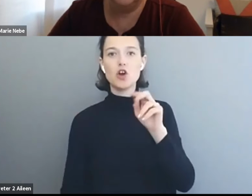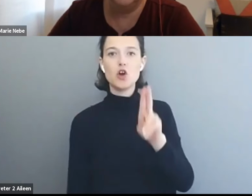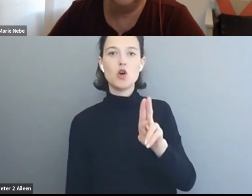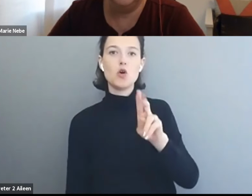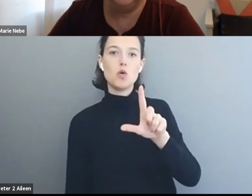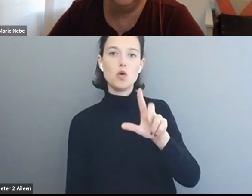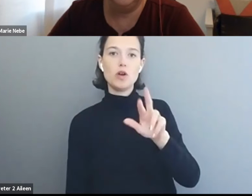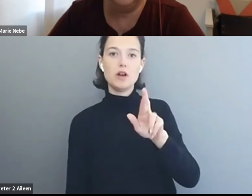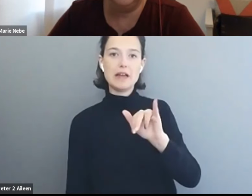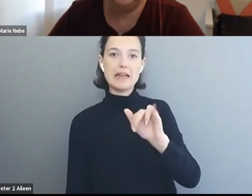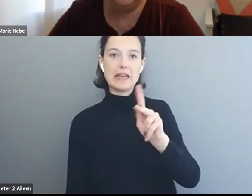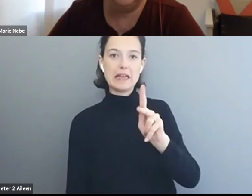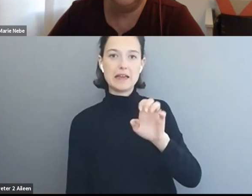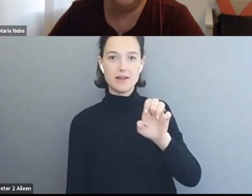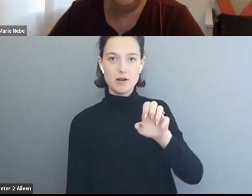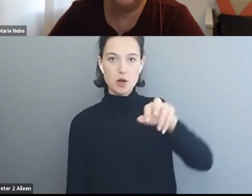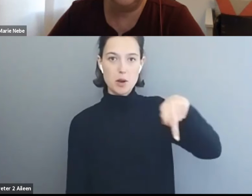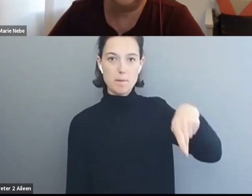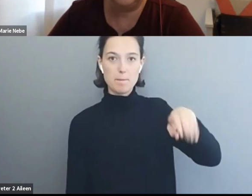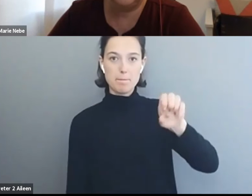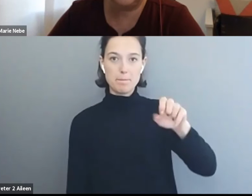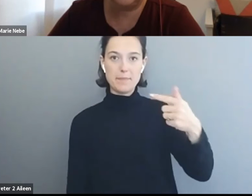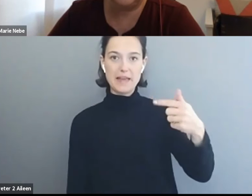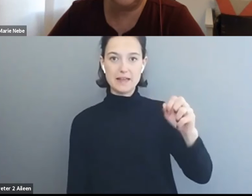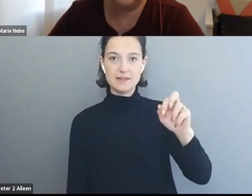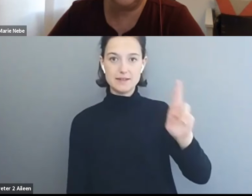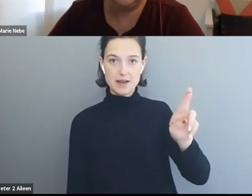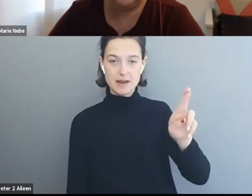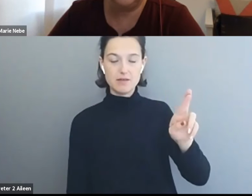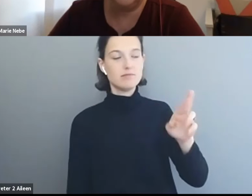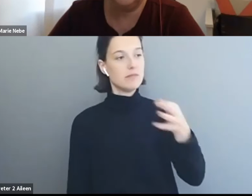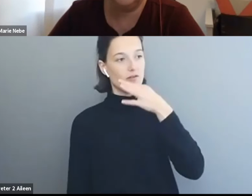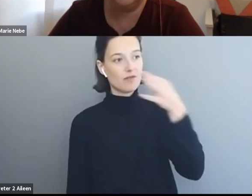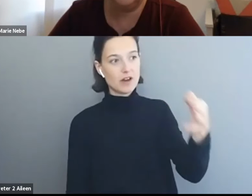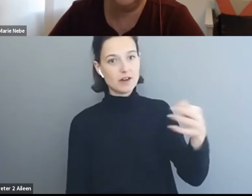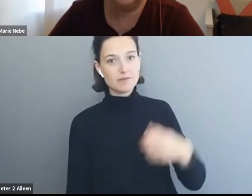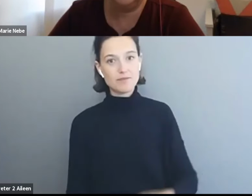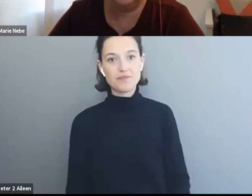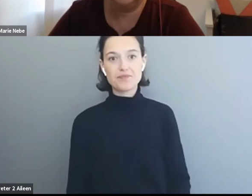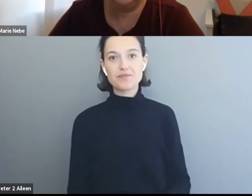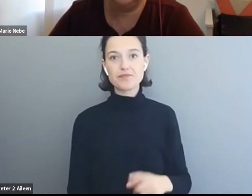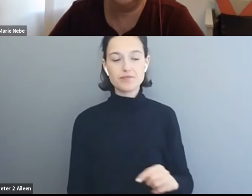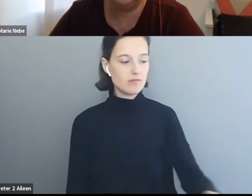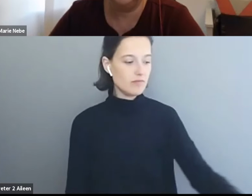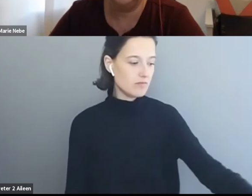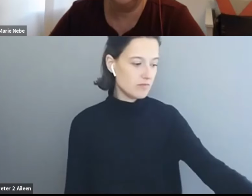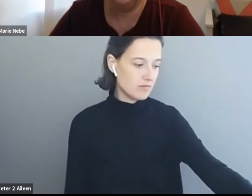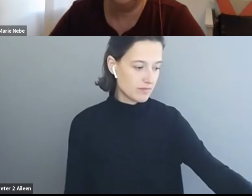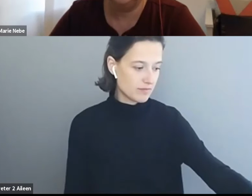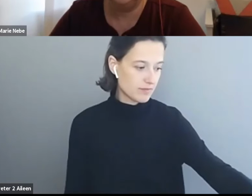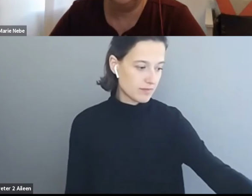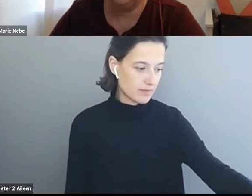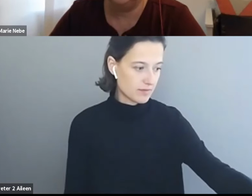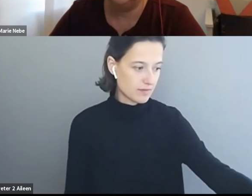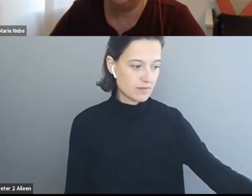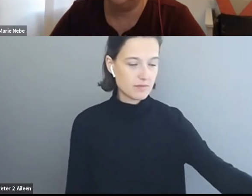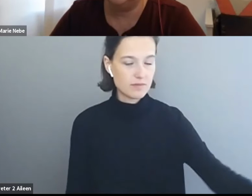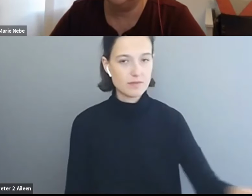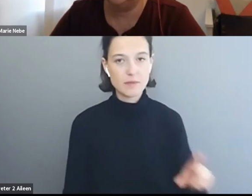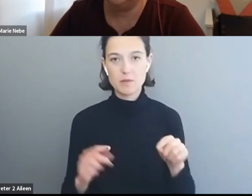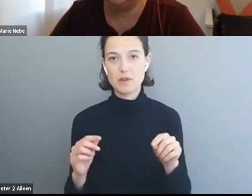ist es nur die Umsetzung, die Überwachung der gesetzlichen Anforderungen oder ist es mehr? Sieht